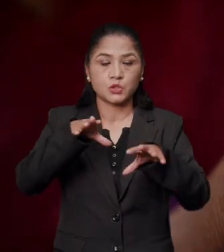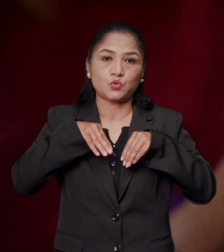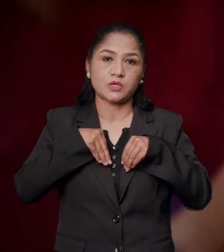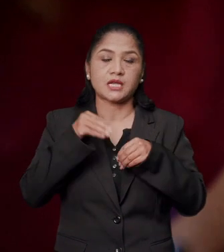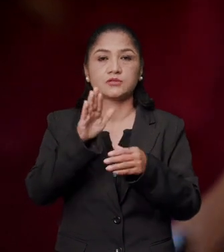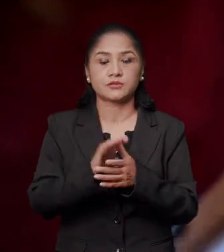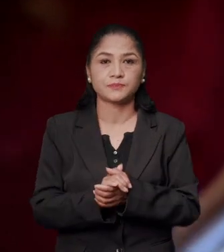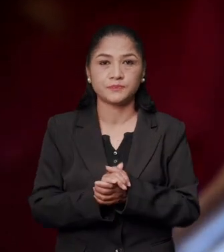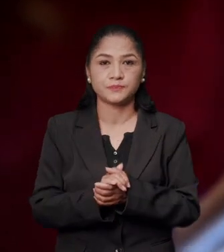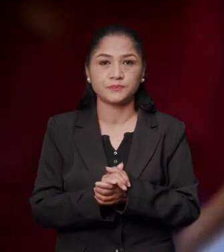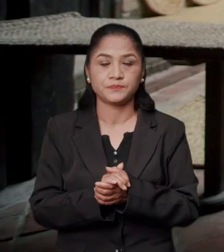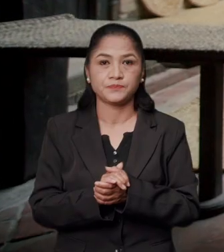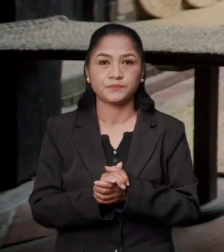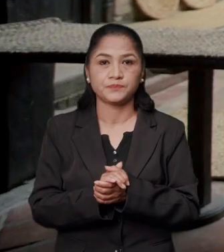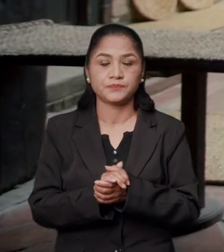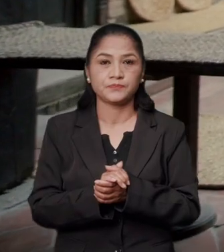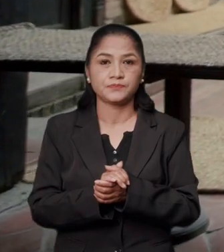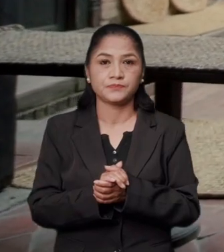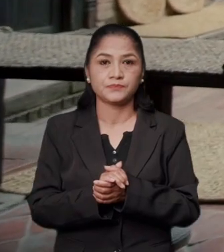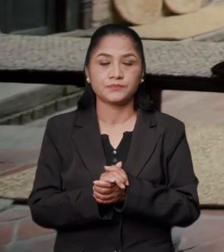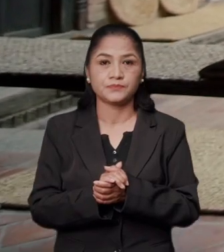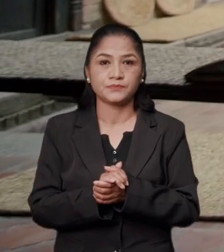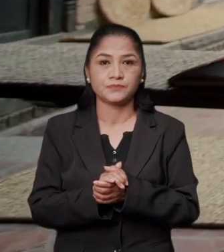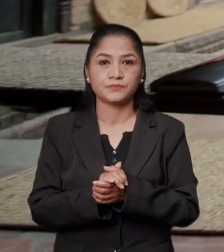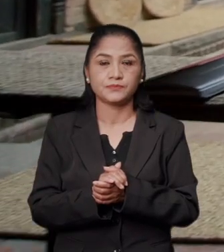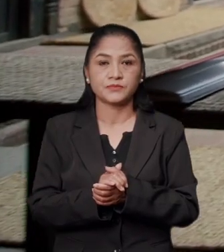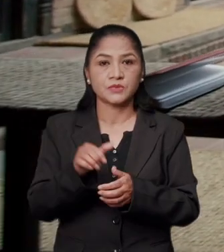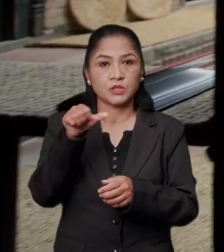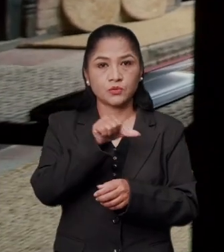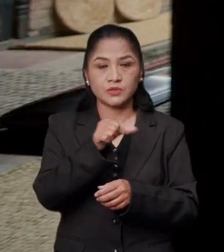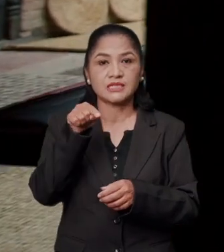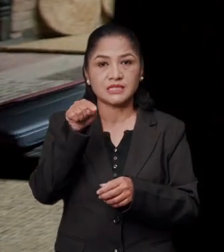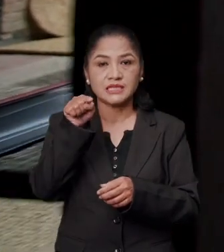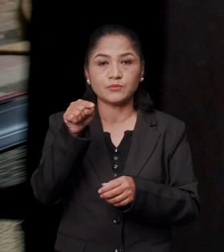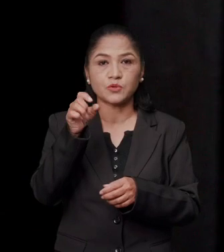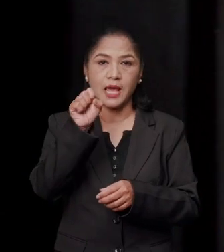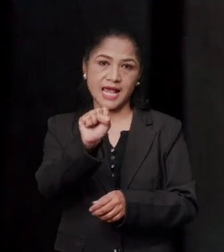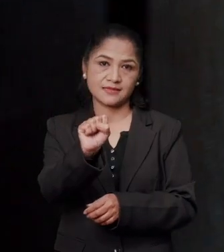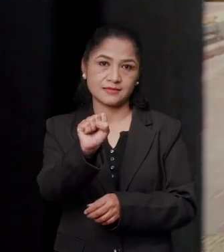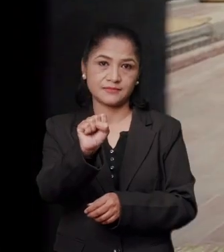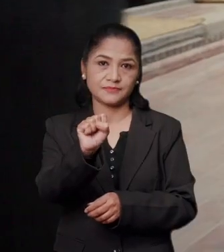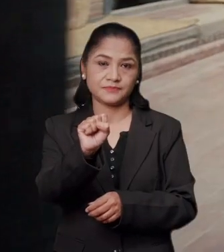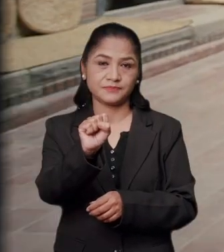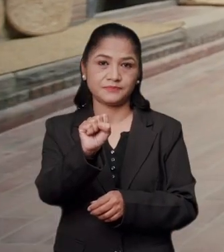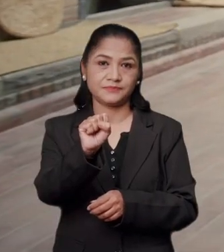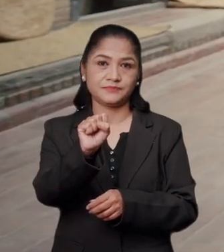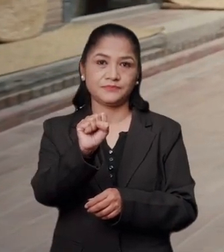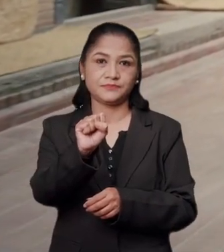तिमी स्वीकारिएको छौ। उही तिम्रो एस।